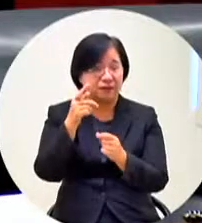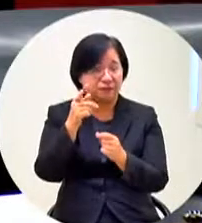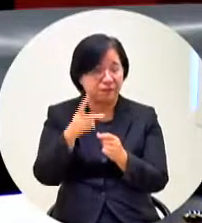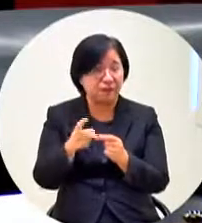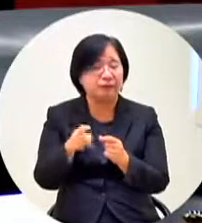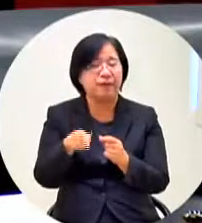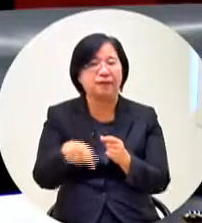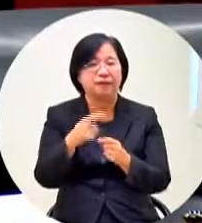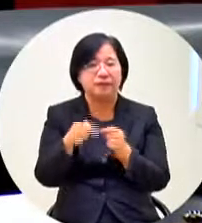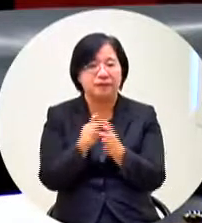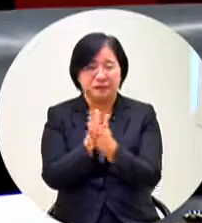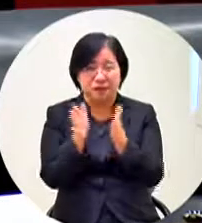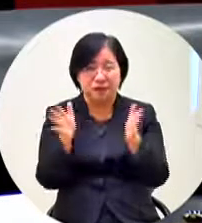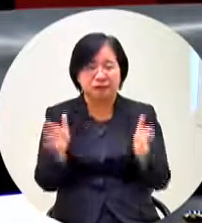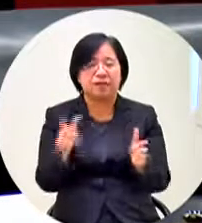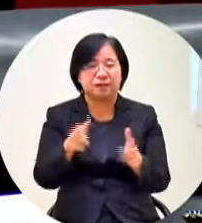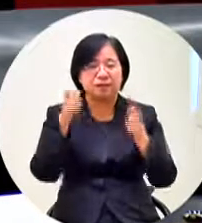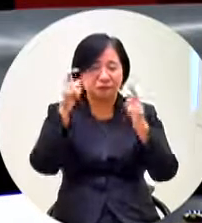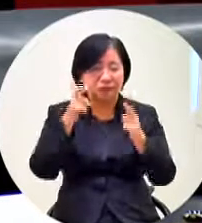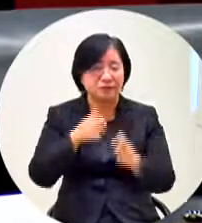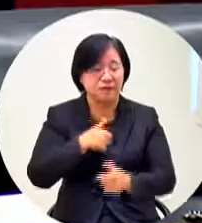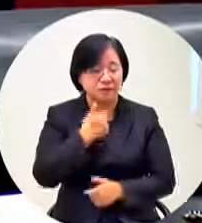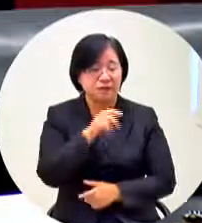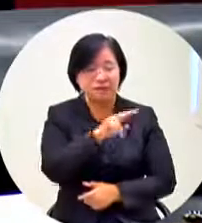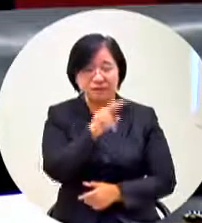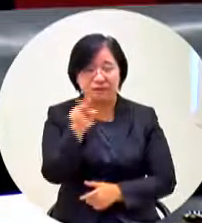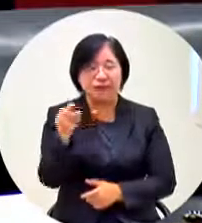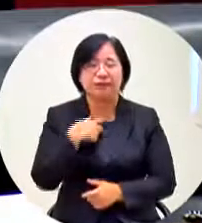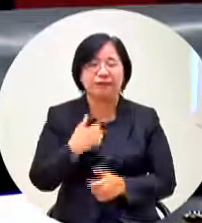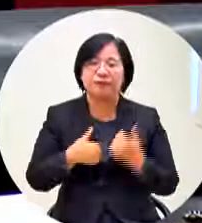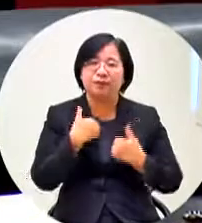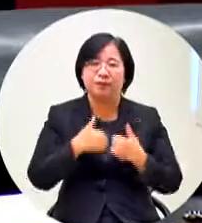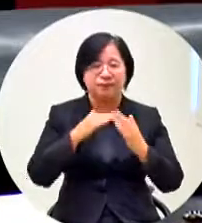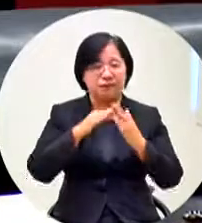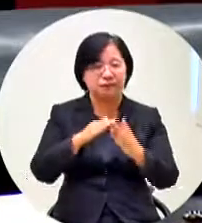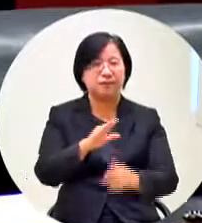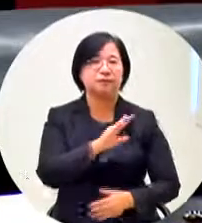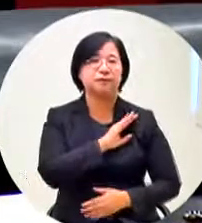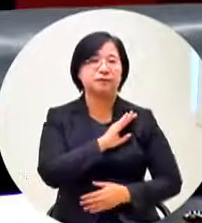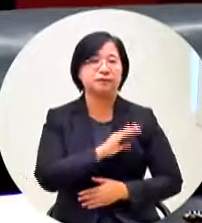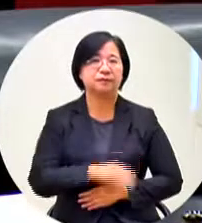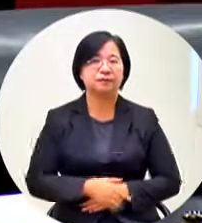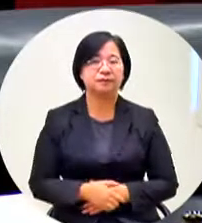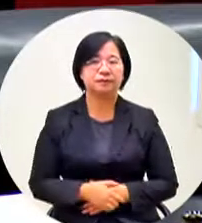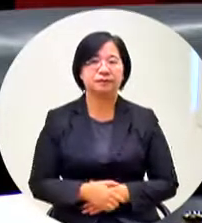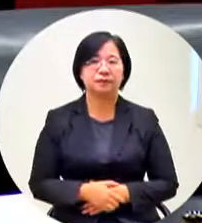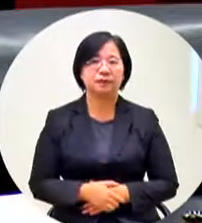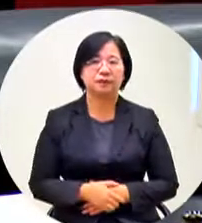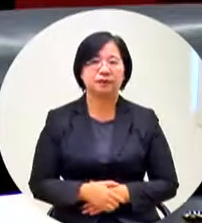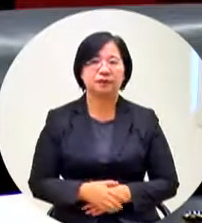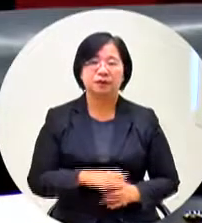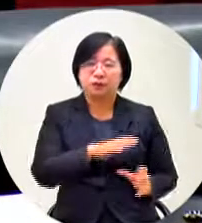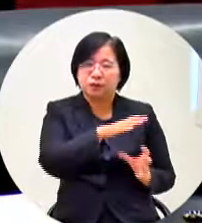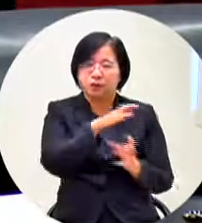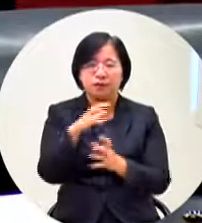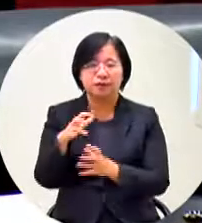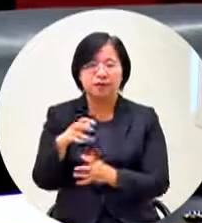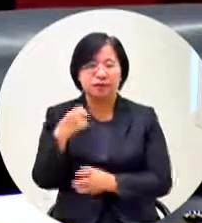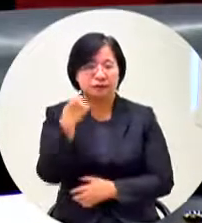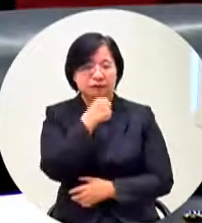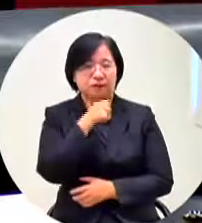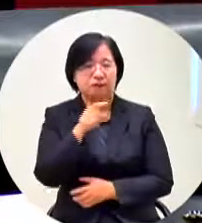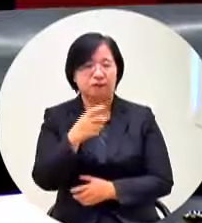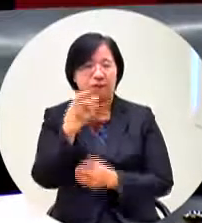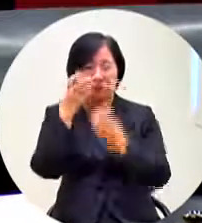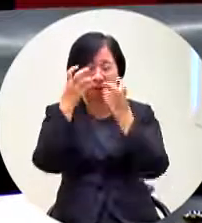实就是让我们感觉它是一个非常欢乐的城市，成为全世界全台湾省的瞩目的焦